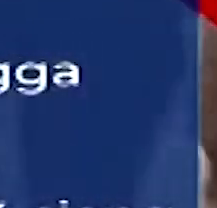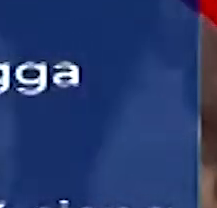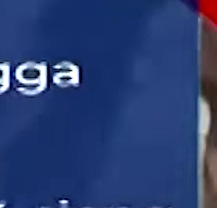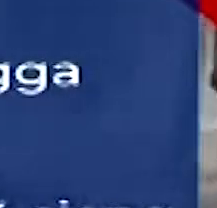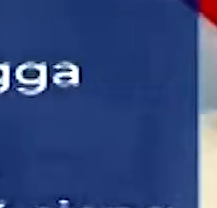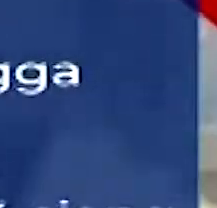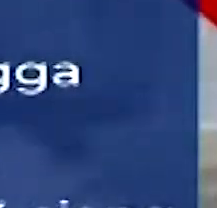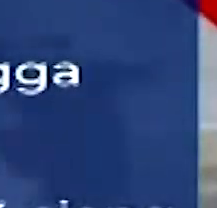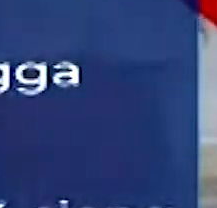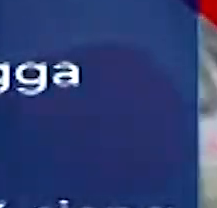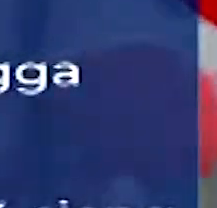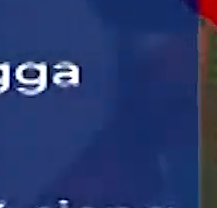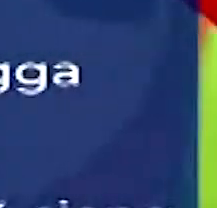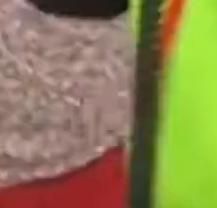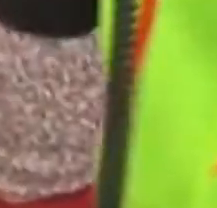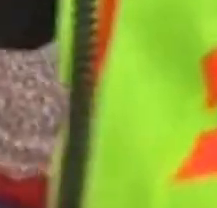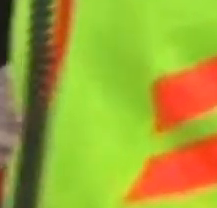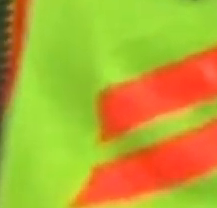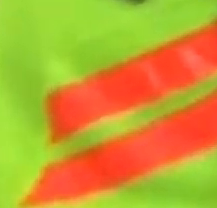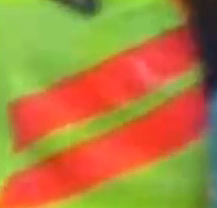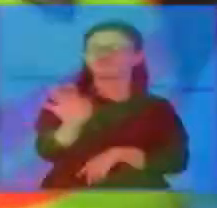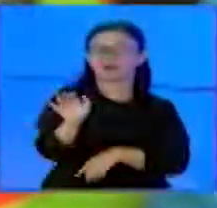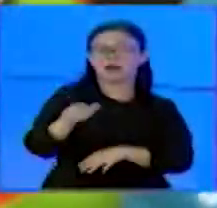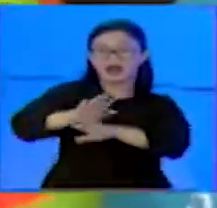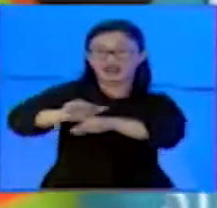siang. Balita juga dilarang naik